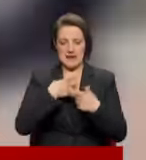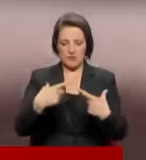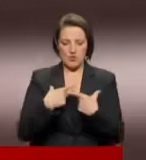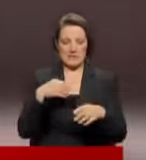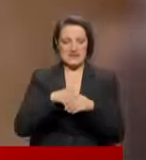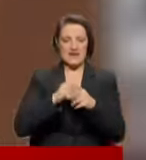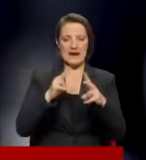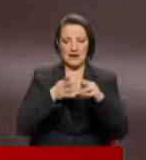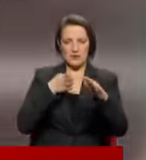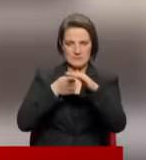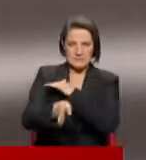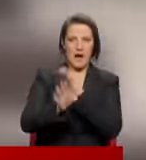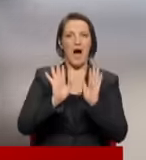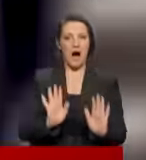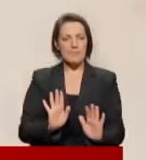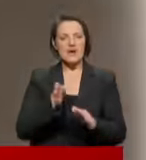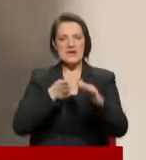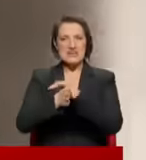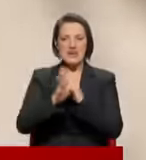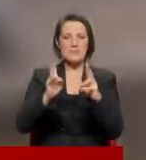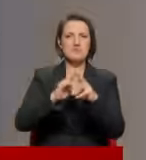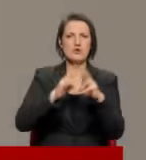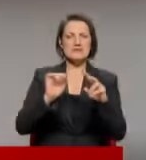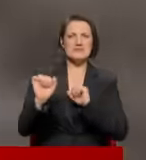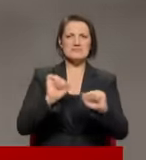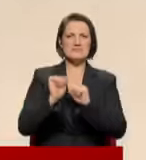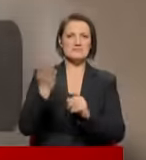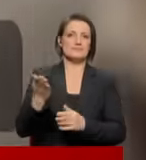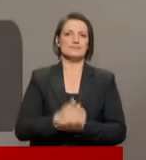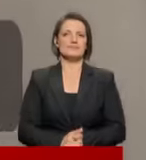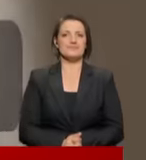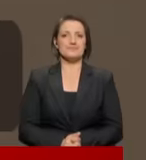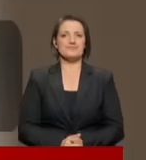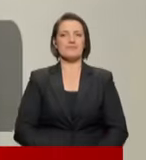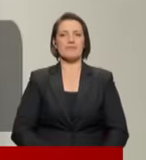korumak için karakola sığındılar ama içeride de polisin öfkesiyle karşılaştılar.